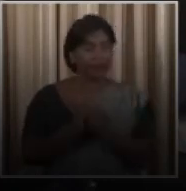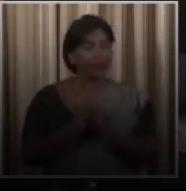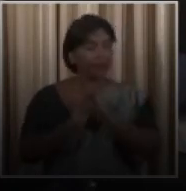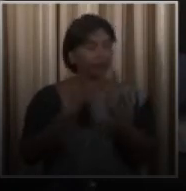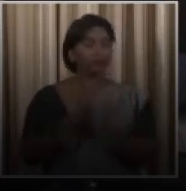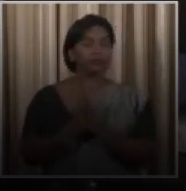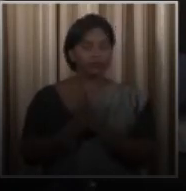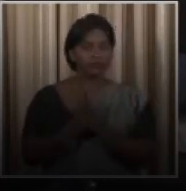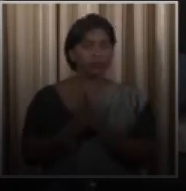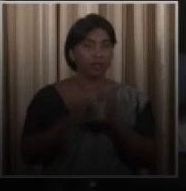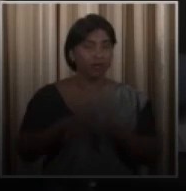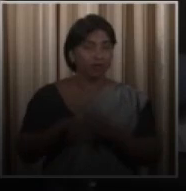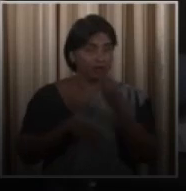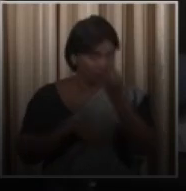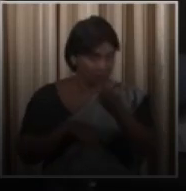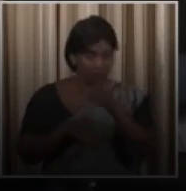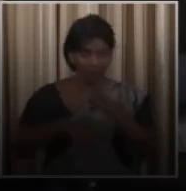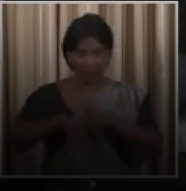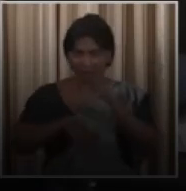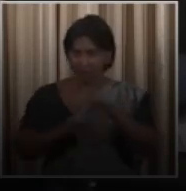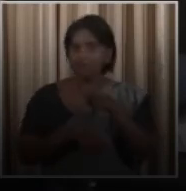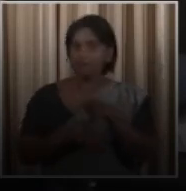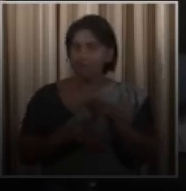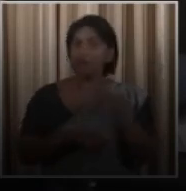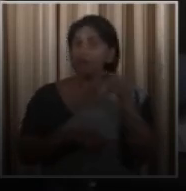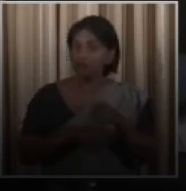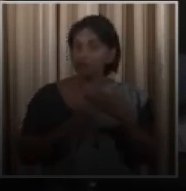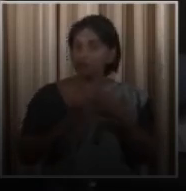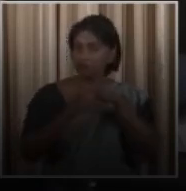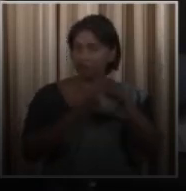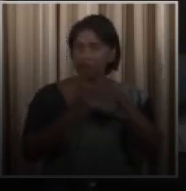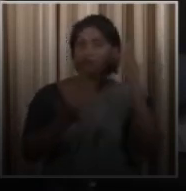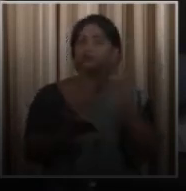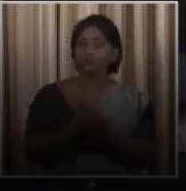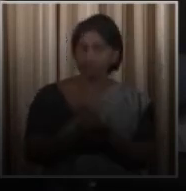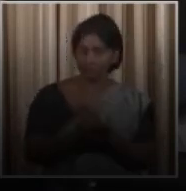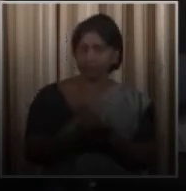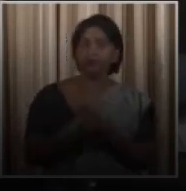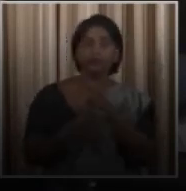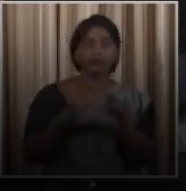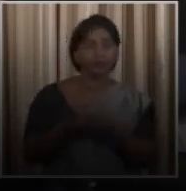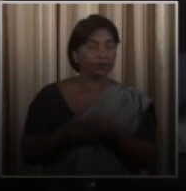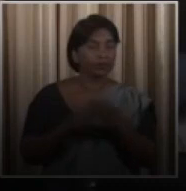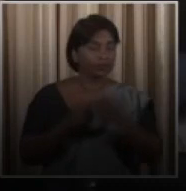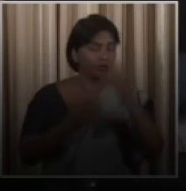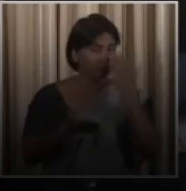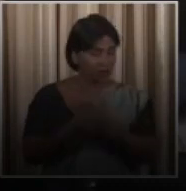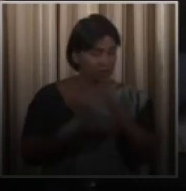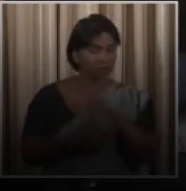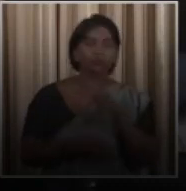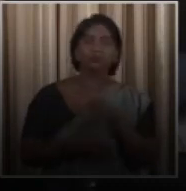වලට ඉඩක් තියලා තියෙනවා නම් ගරු කතානායකතුමනි ඒ හිඩස් වහන්න ඕනනේ අපි එතකොට මේ හිඩස් වහලා තිබුණා